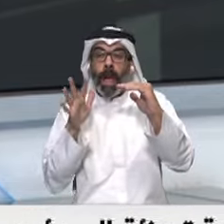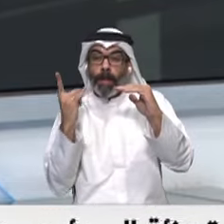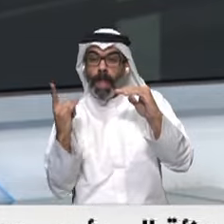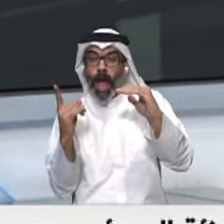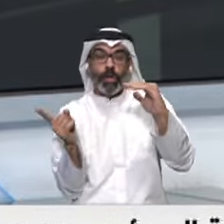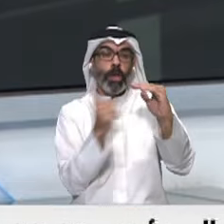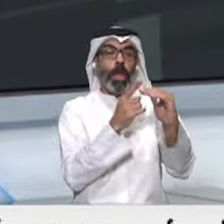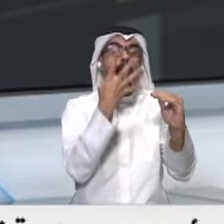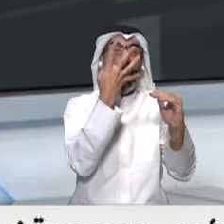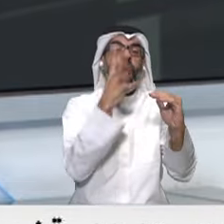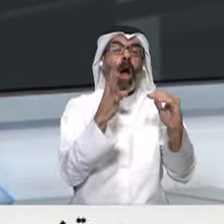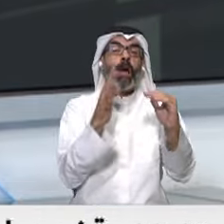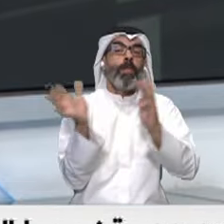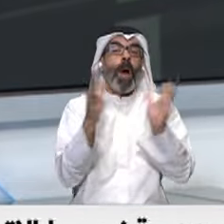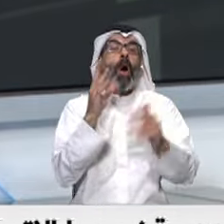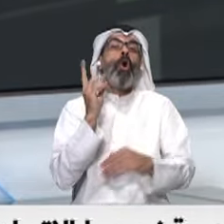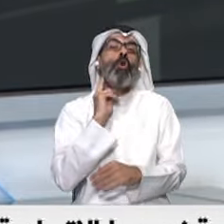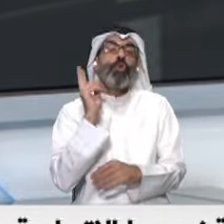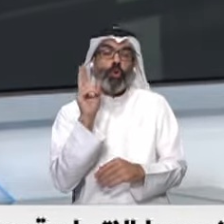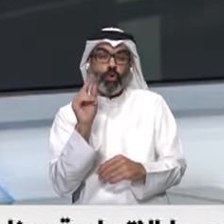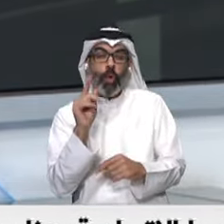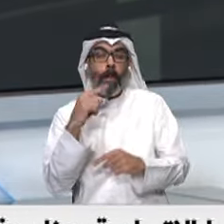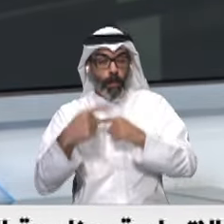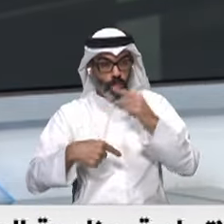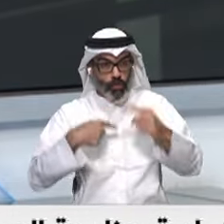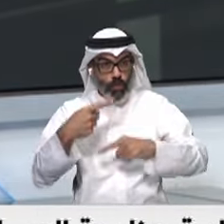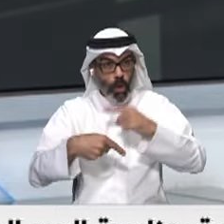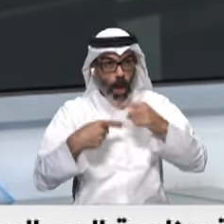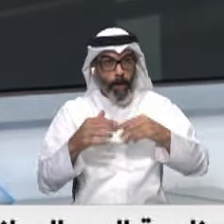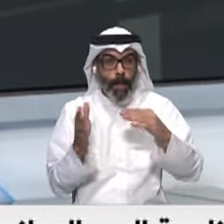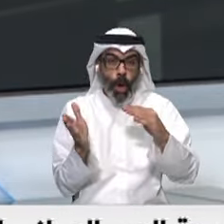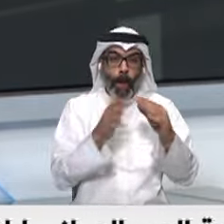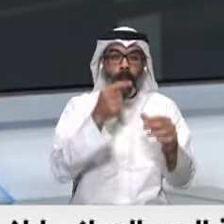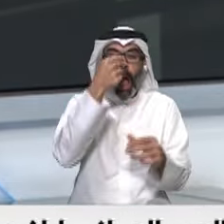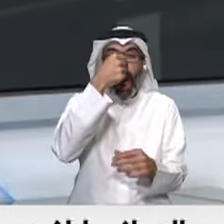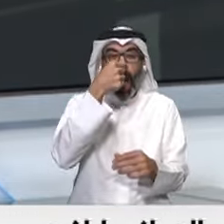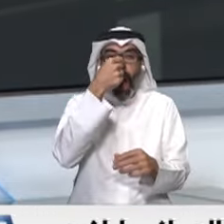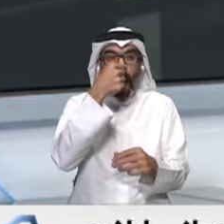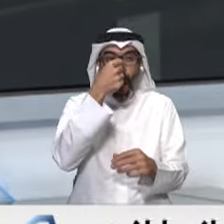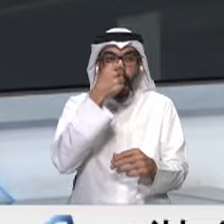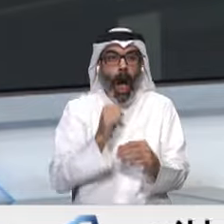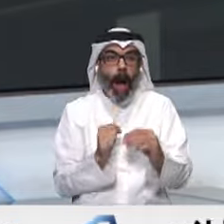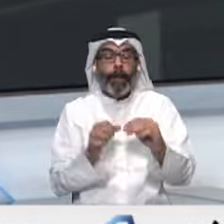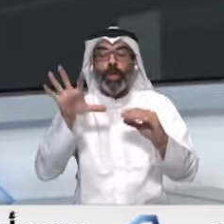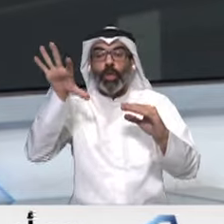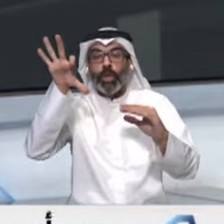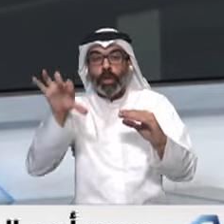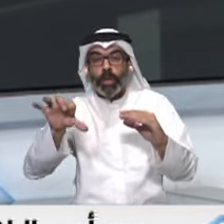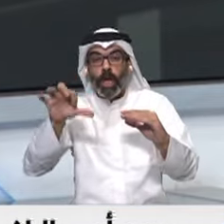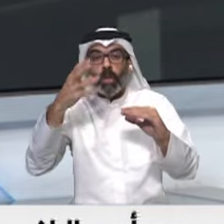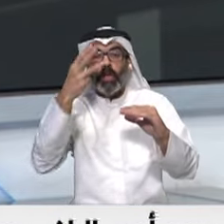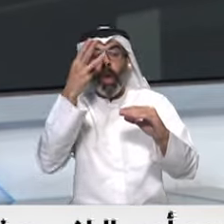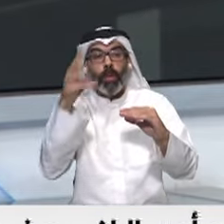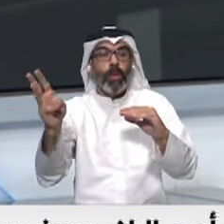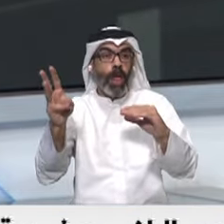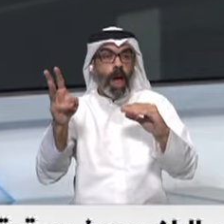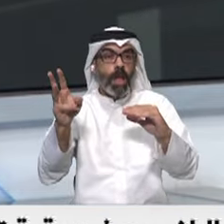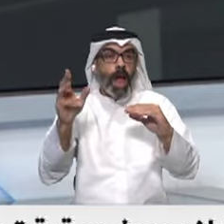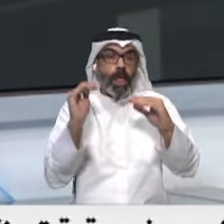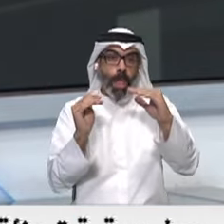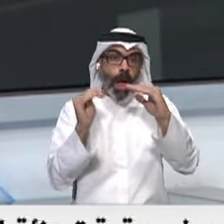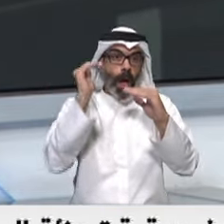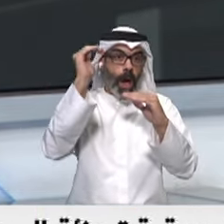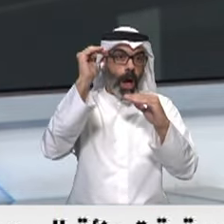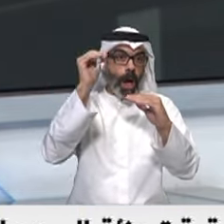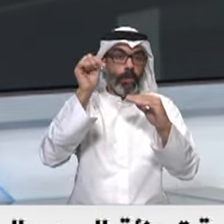ملحوظ في نسب الرطوبه راح يستمر ويانا يوم الغد يتراجع بعد ذلك ابتداء من يوم الخميس مع نهايه يوم الغد الهواء يقلب الى شمالي غربي عبور